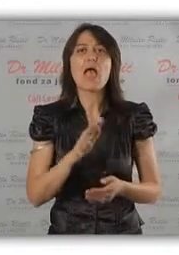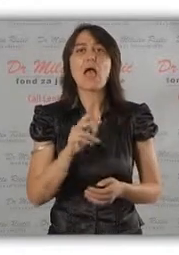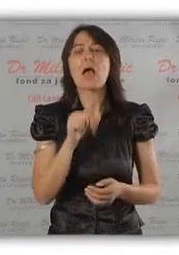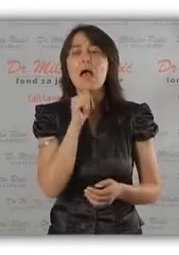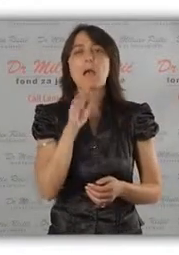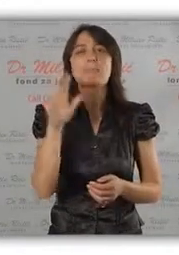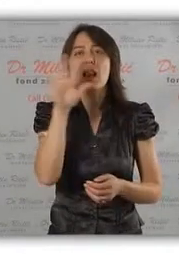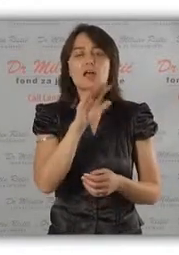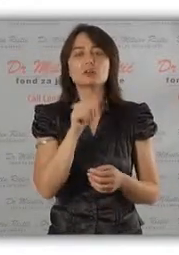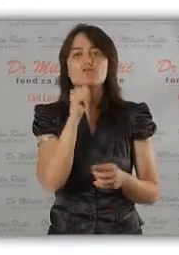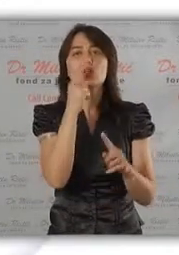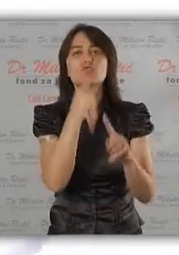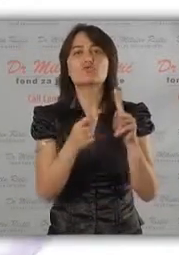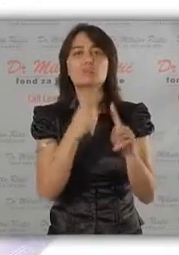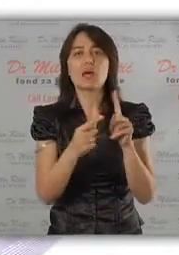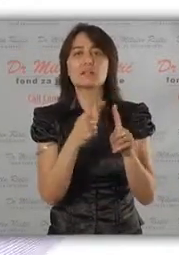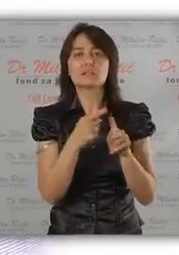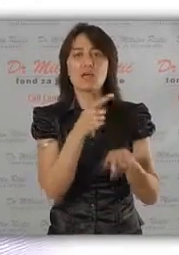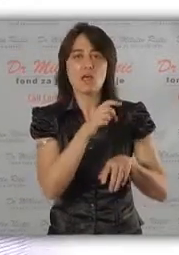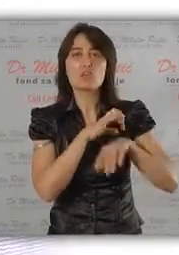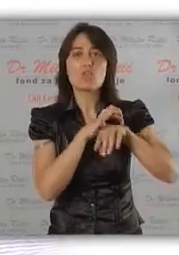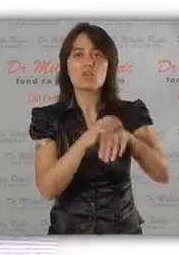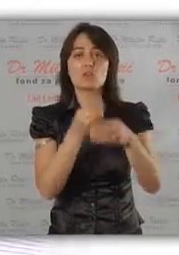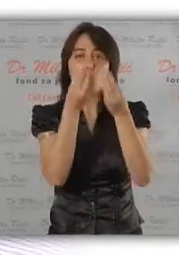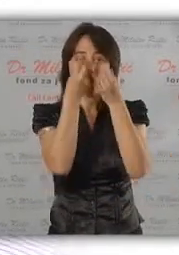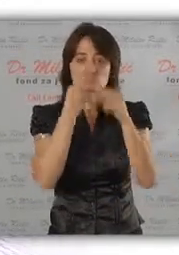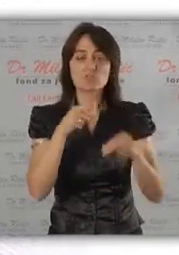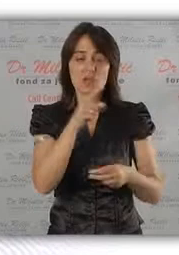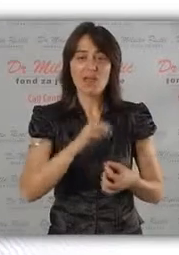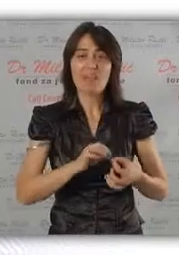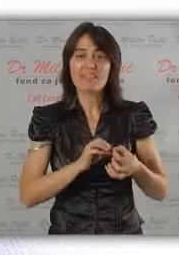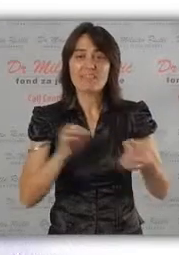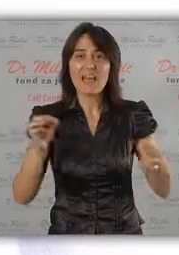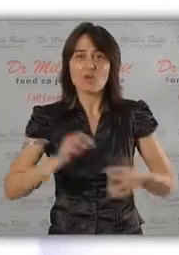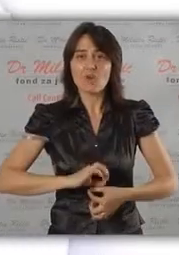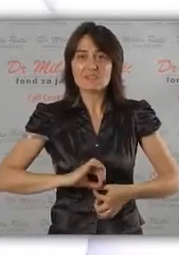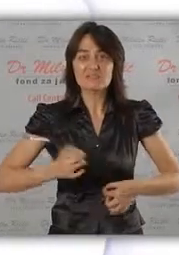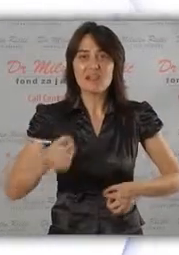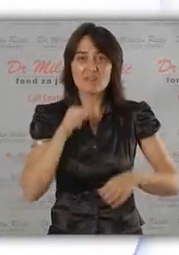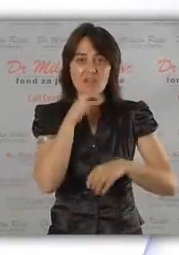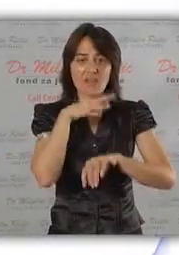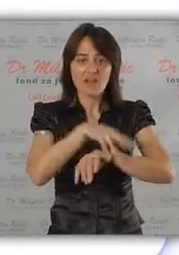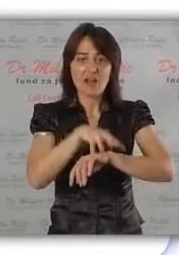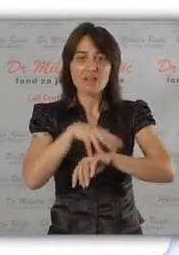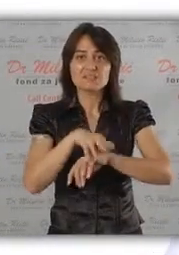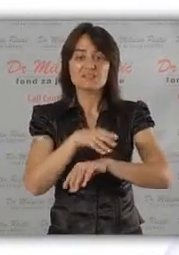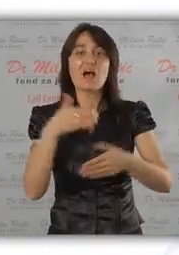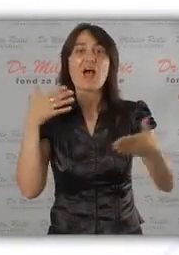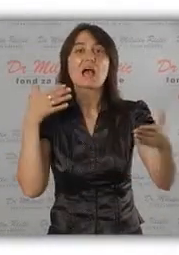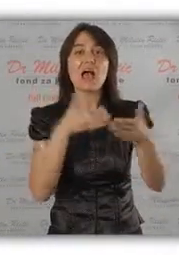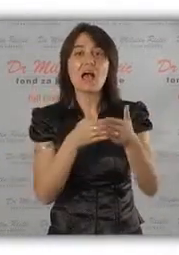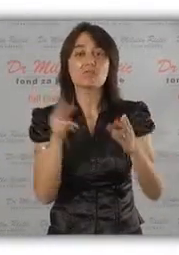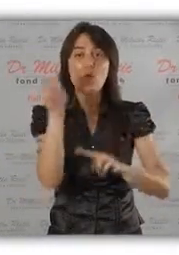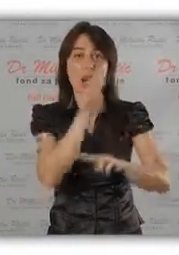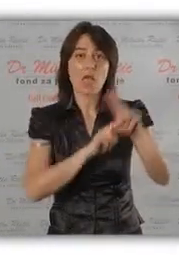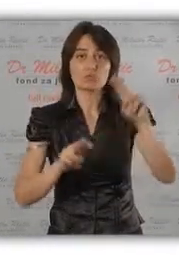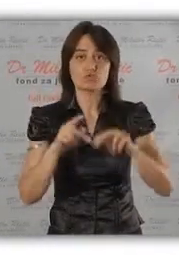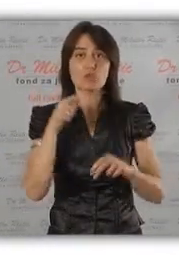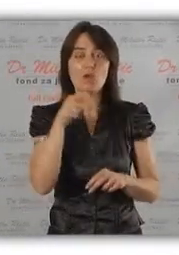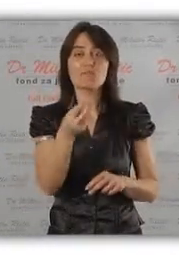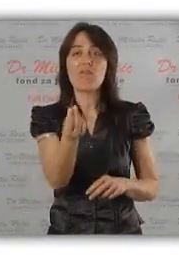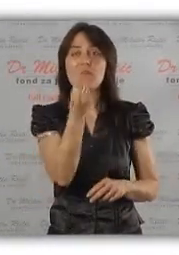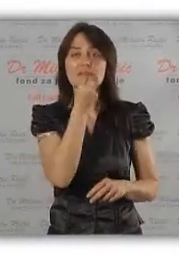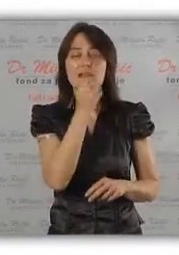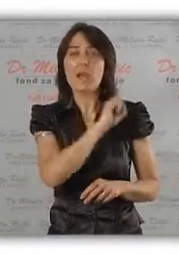da razgrađuje belančevinu nekih žitarica, što dovodi znači do oštećenja tankog creva i resica.